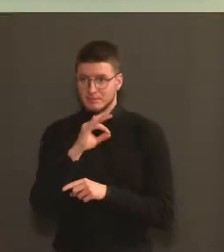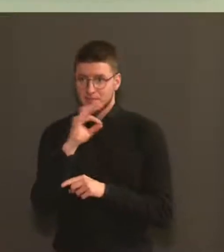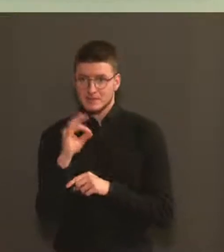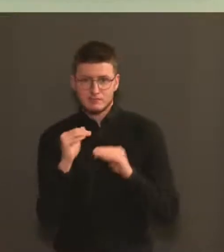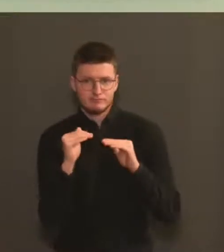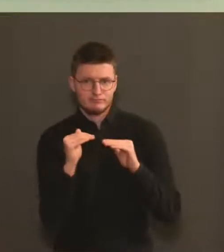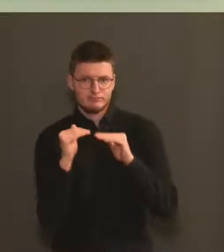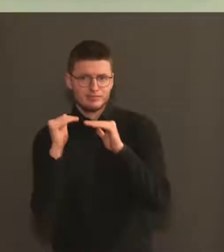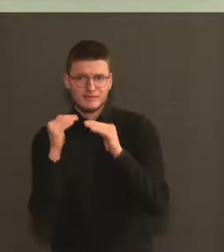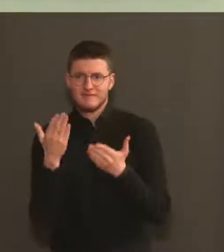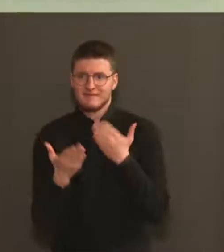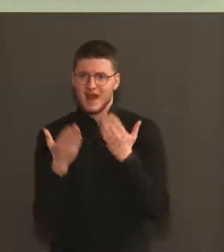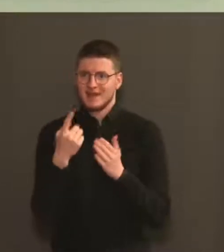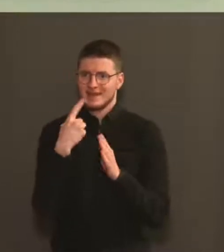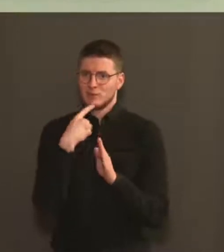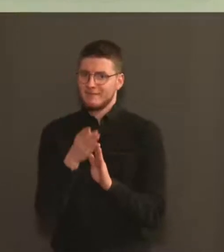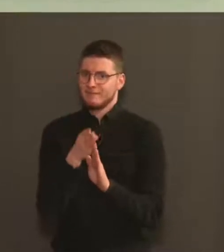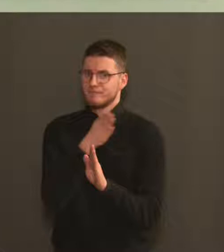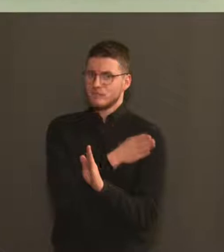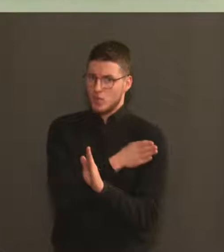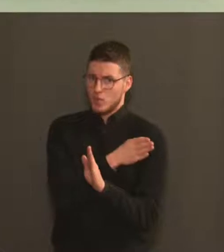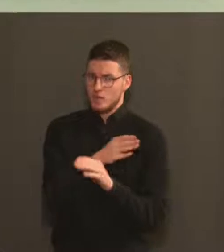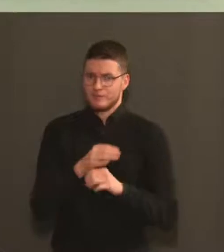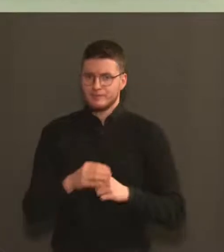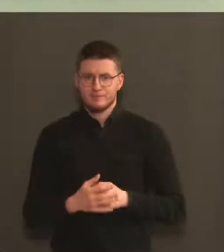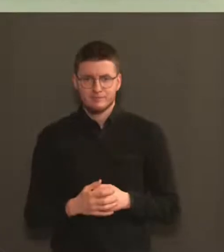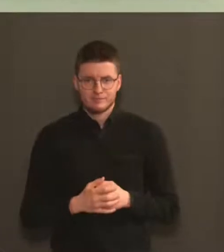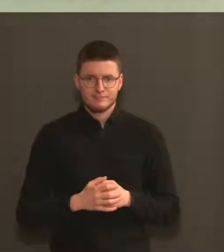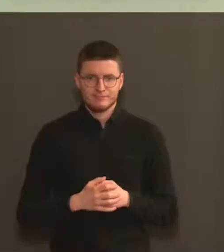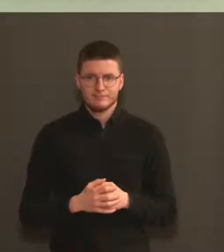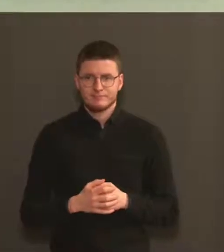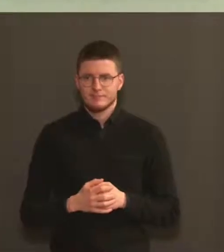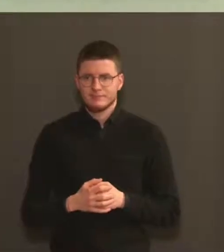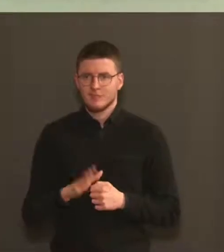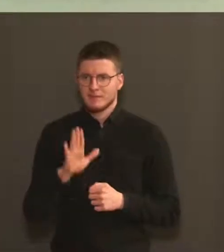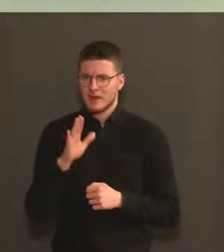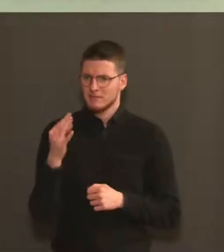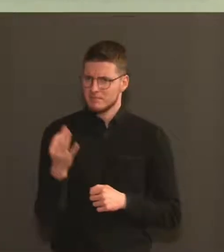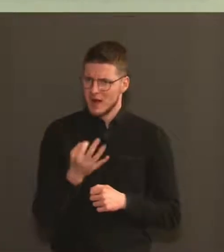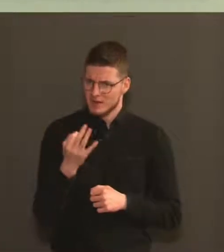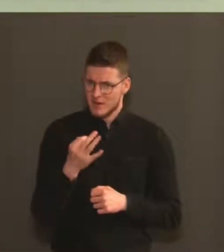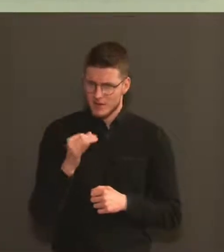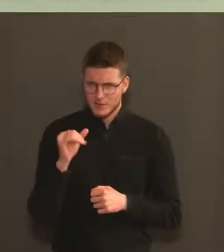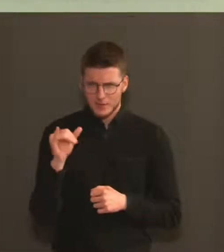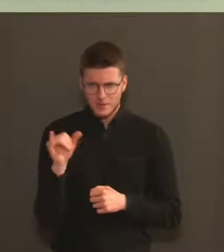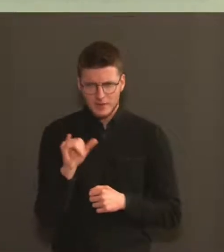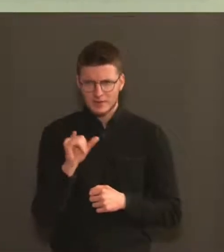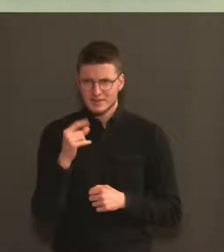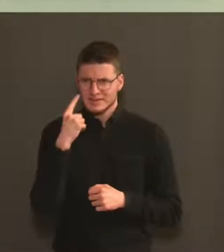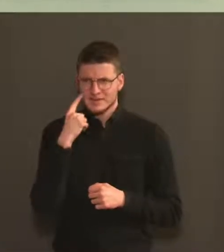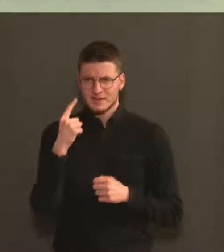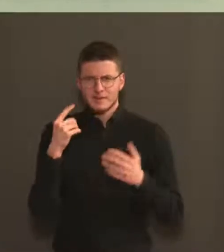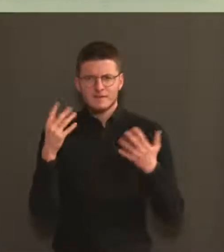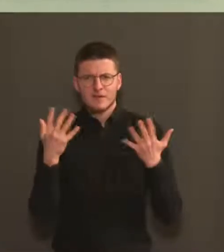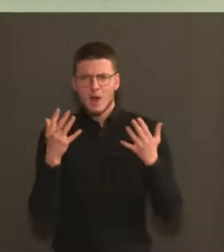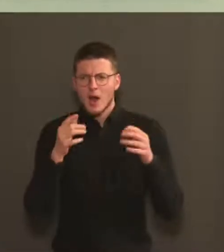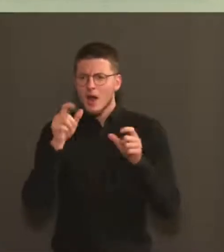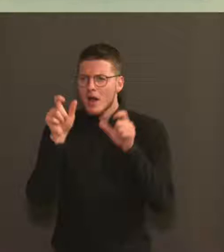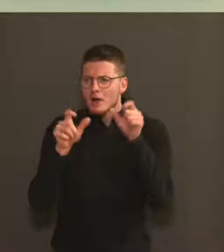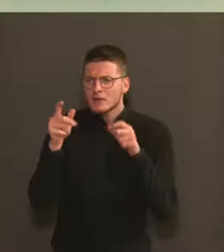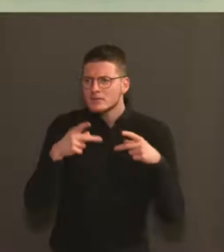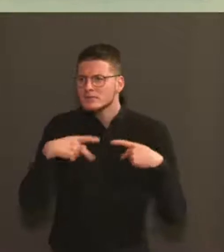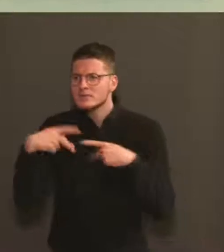ervoor. Het is belangrijk echter om een onderscheid te maken tussen opnames uit de algemene bevolking en opnames